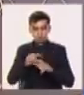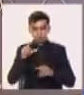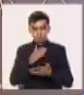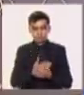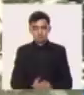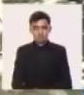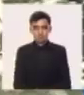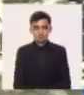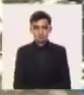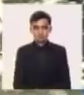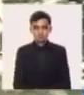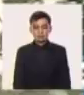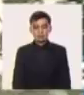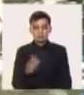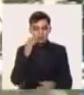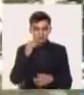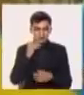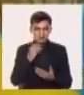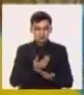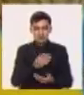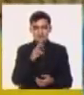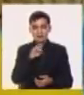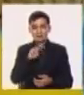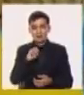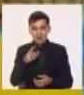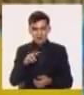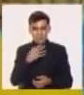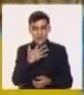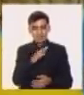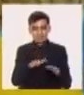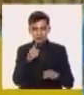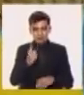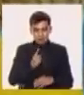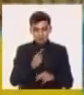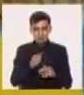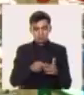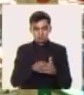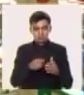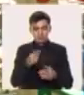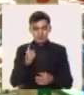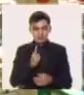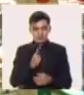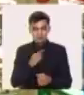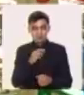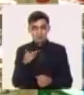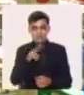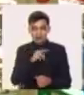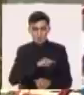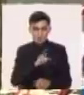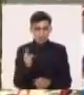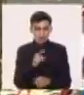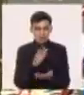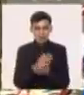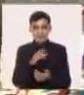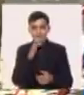тему. Алматинка Наталья Шпартюк одна воспитывает 5 детей. Чтобы прокормить их, она трудилась на 2 работах. Но из-за